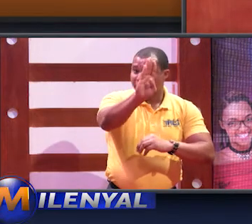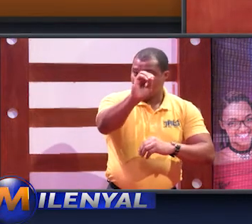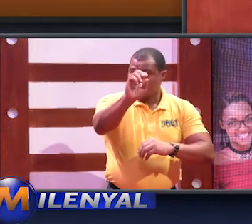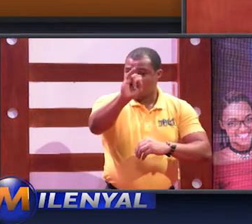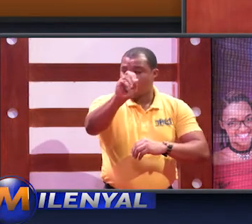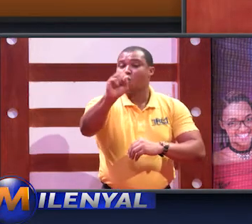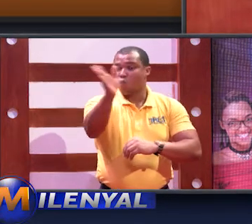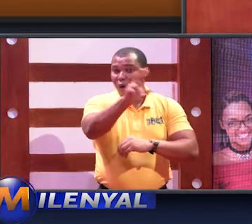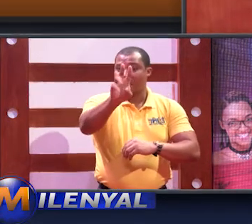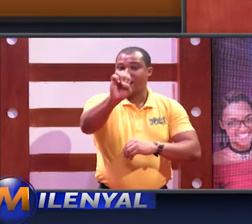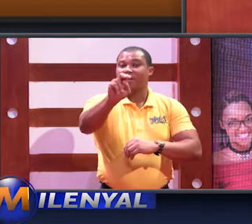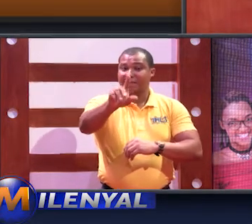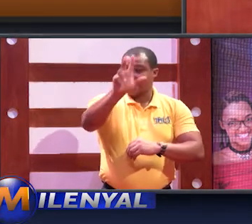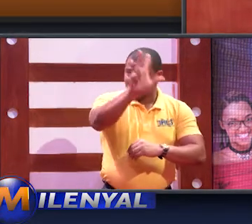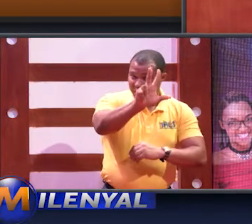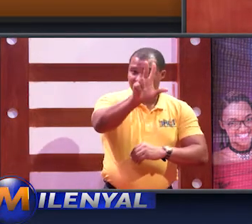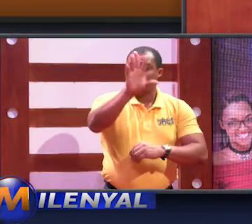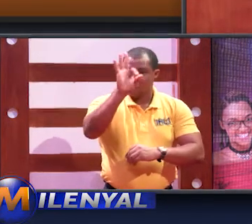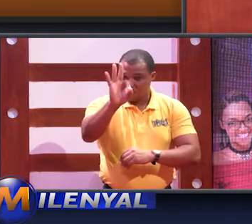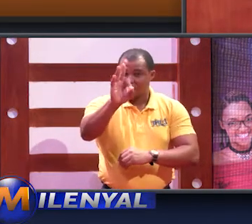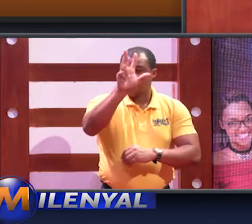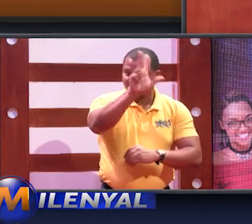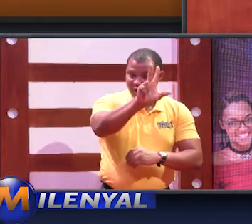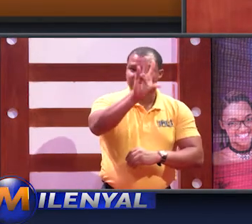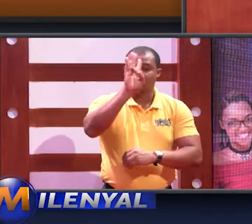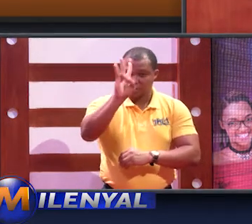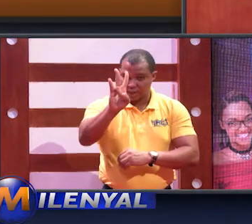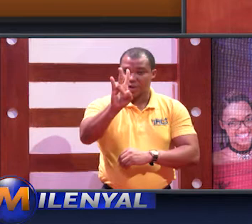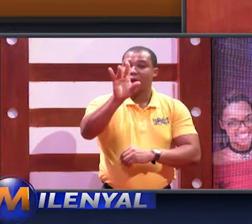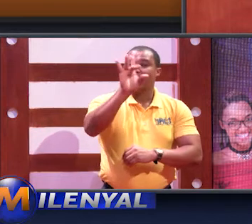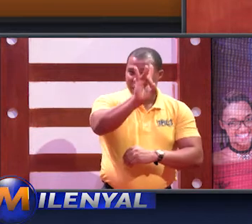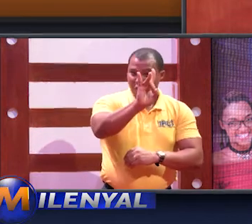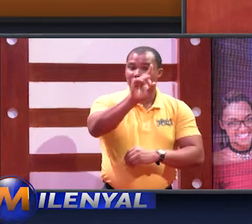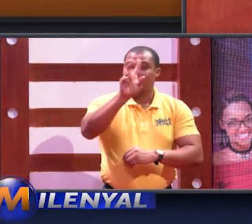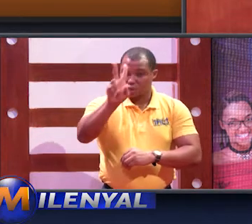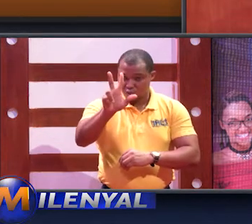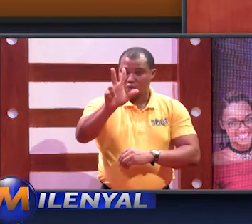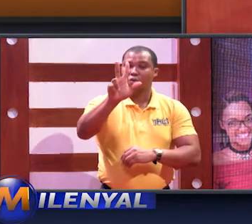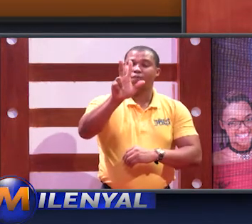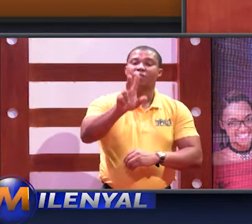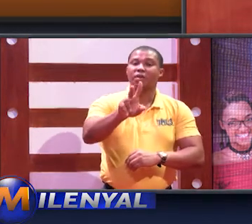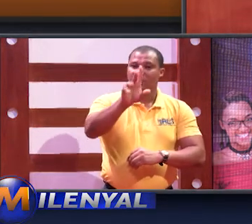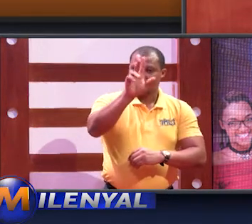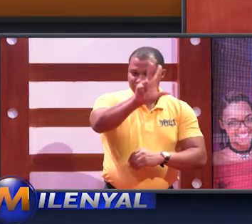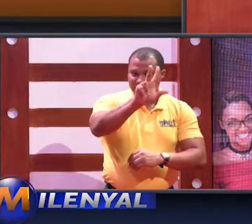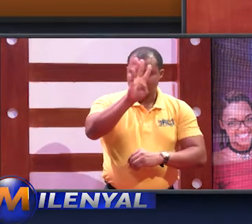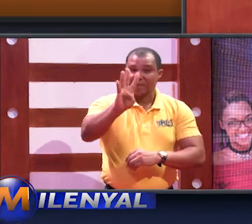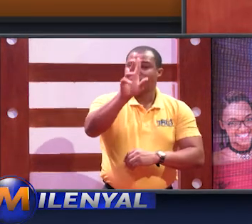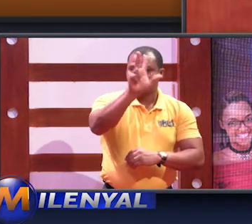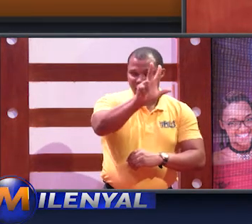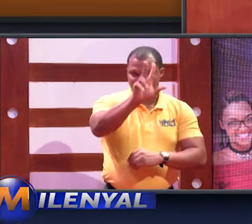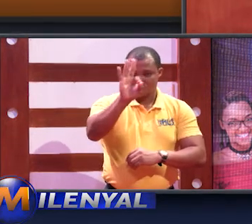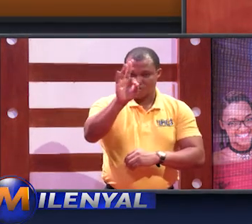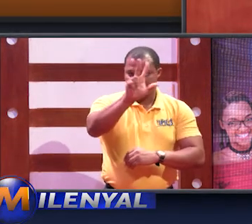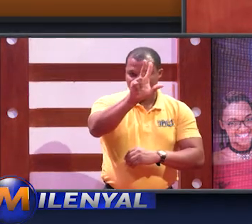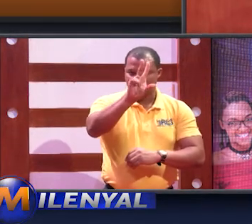local là. Numéro A c'est 39 37 82 34. Reprenez encore. 39,